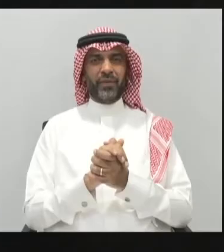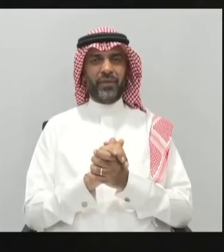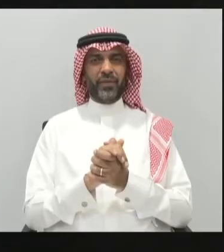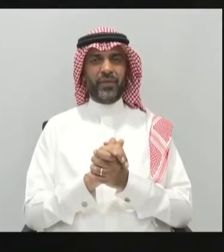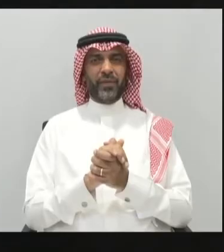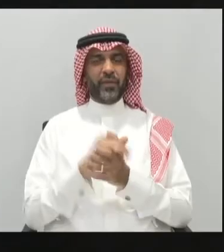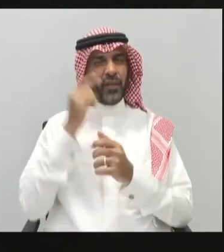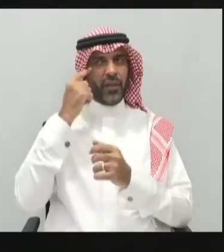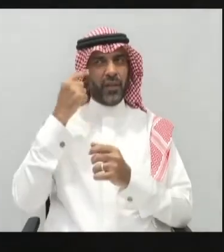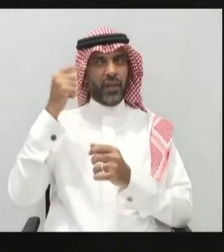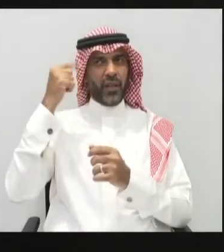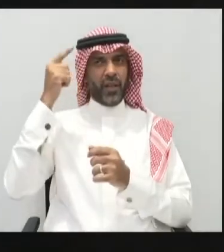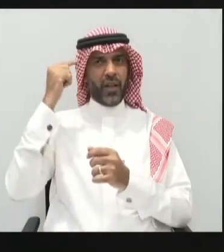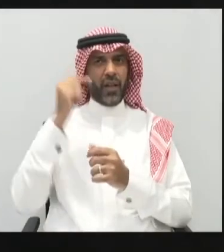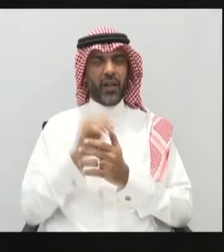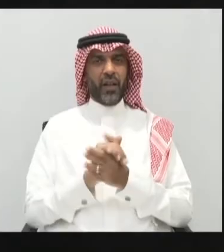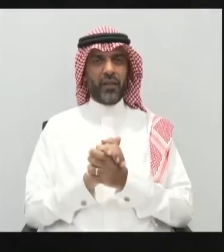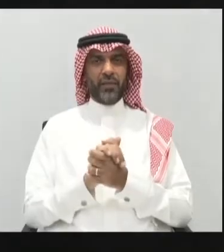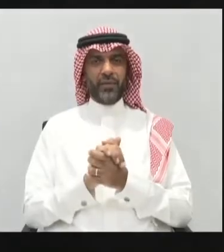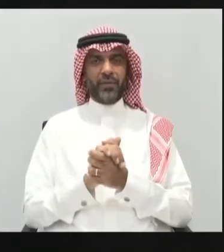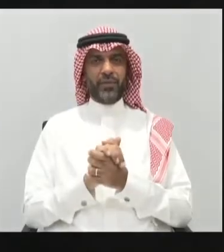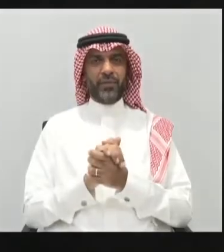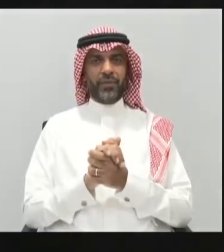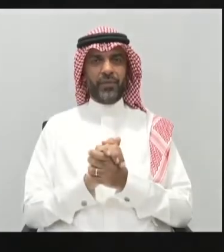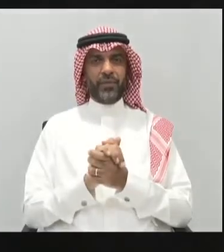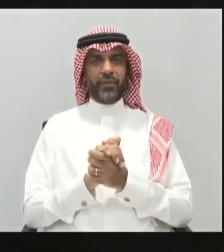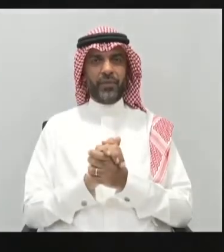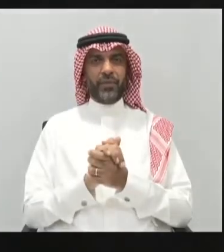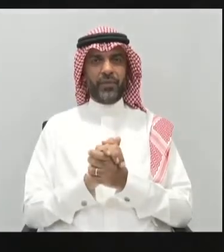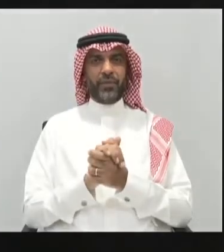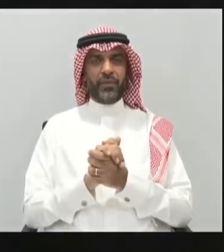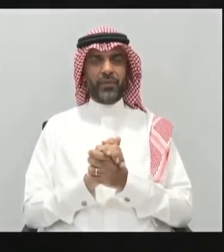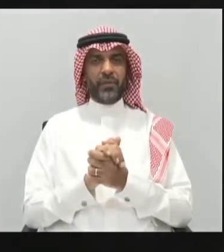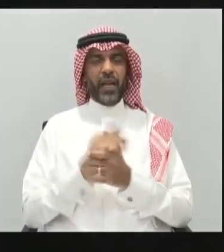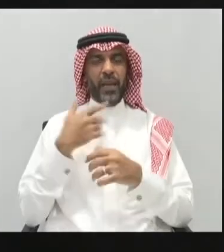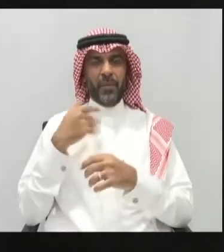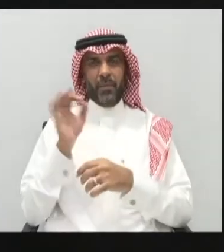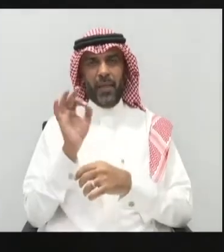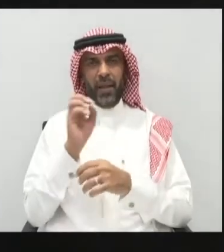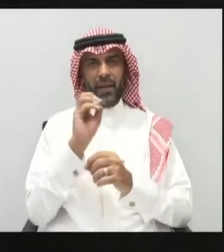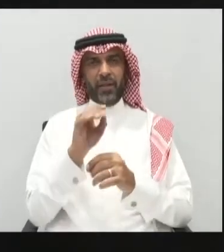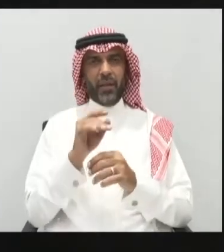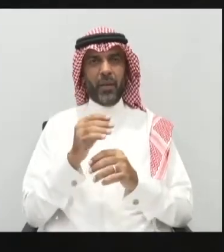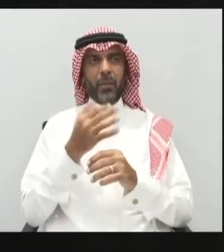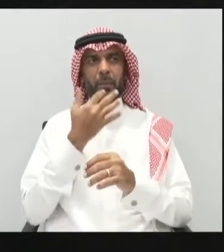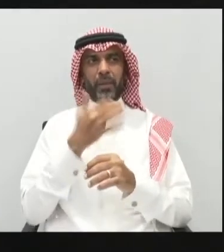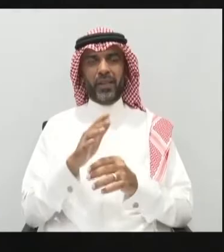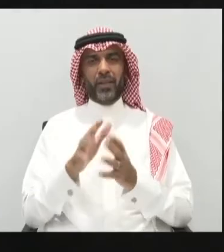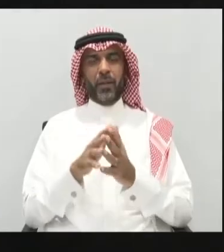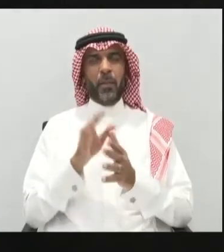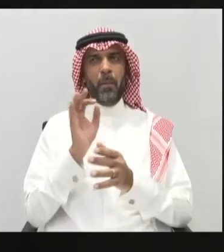من يتذكر هل تتذكرون طيب او بعطيكم مثالي يبسط هذا الموضوع لو اقول